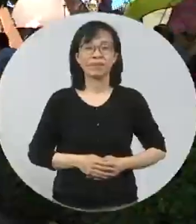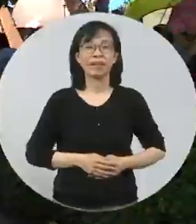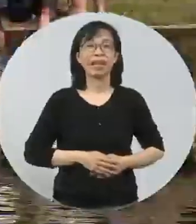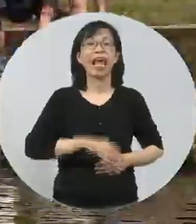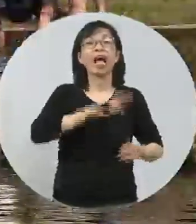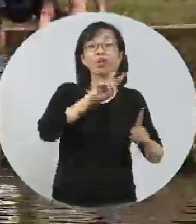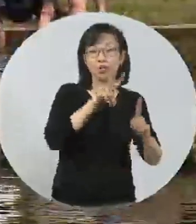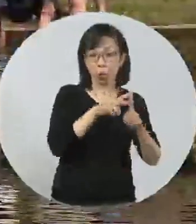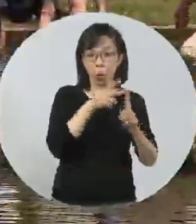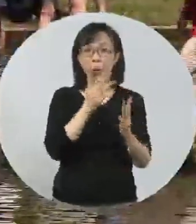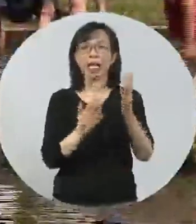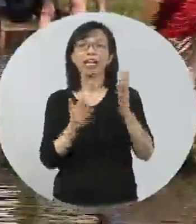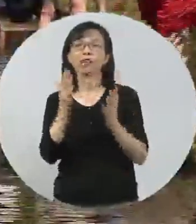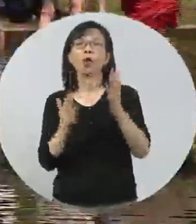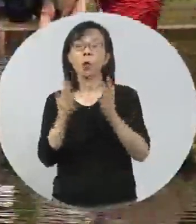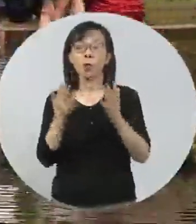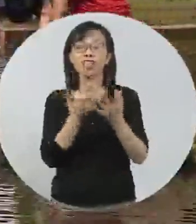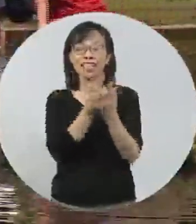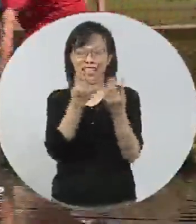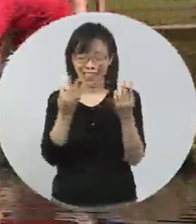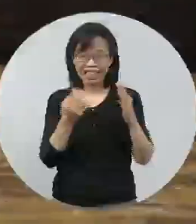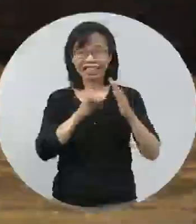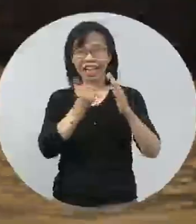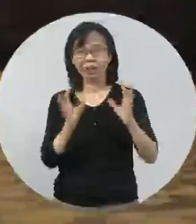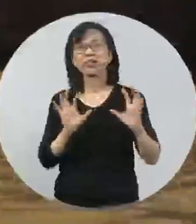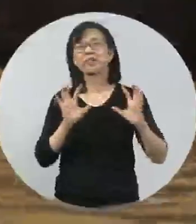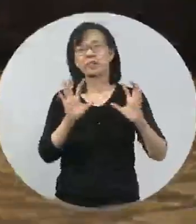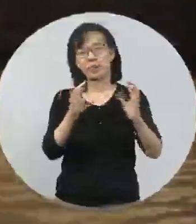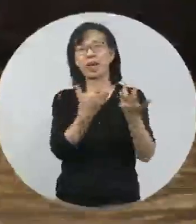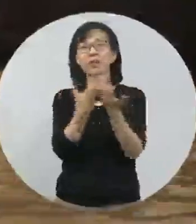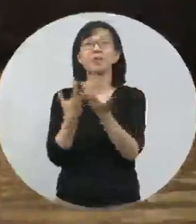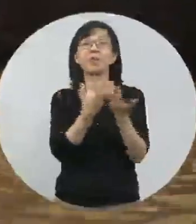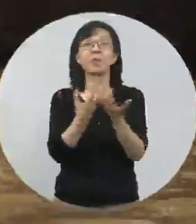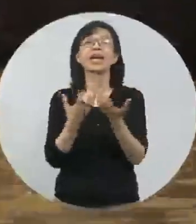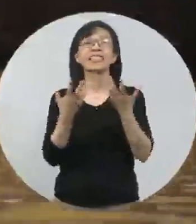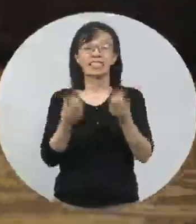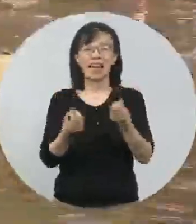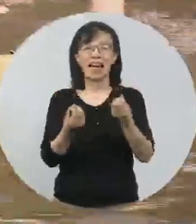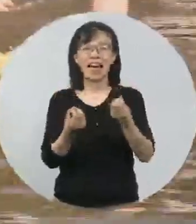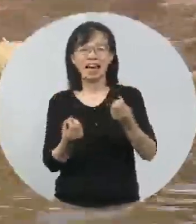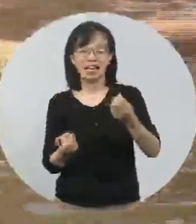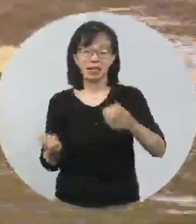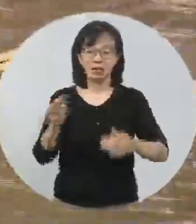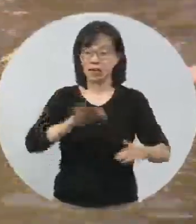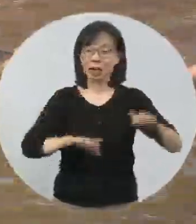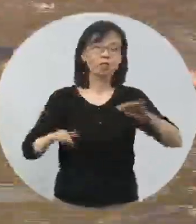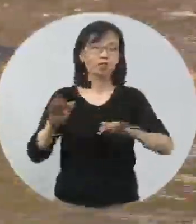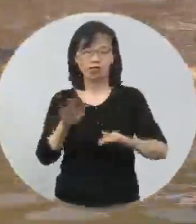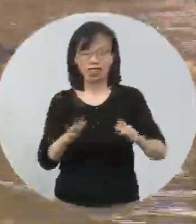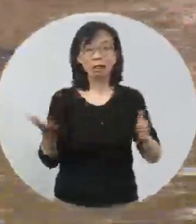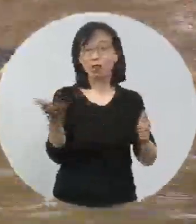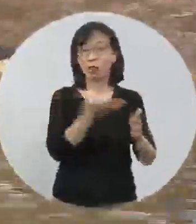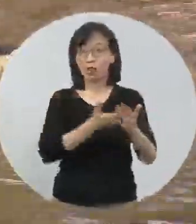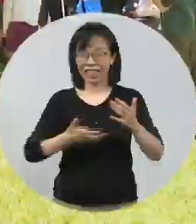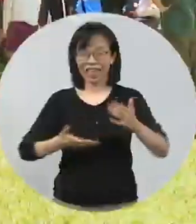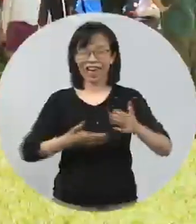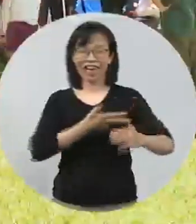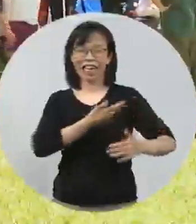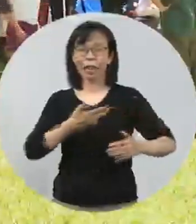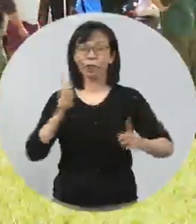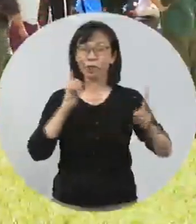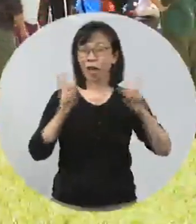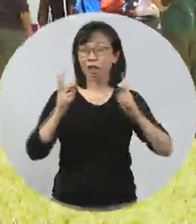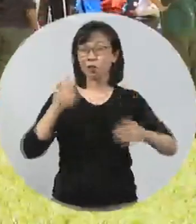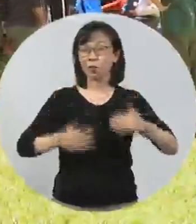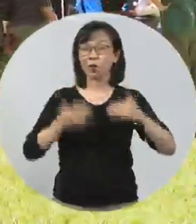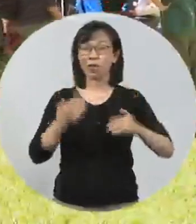少年の森も大勢の家族連れでにぎわいました。ジャブジャブ池には水遊びを楽しむ子どもた